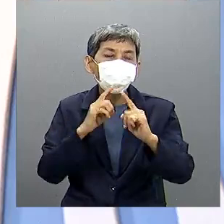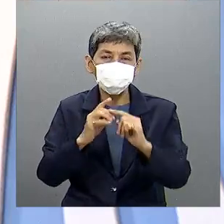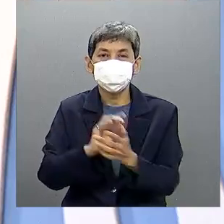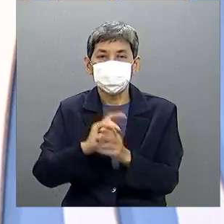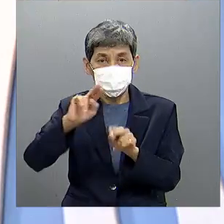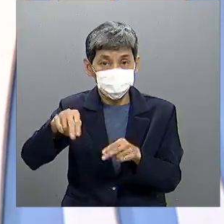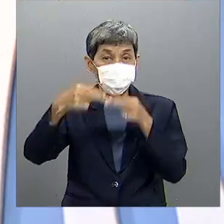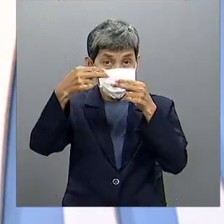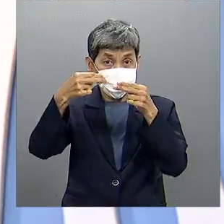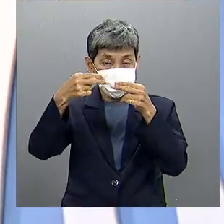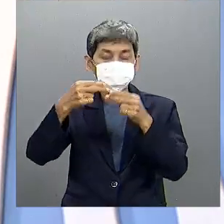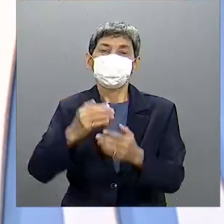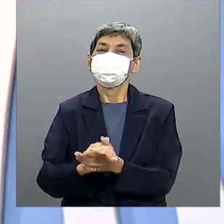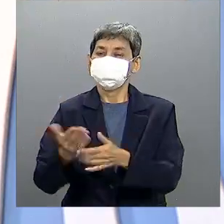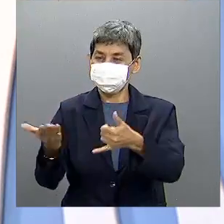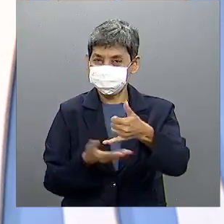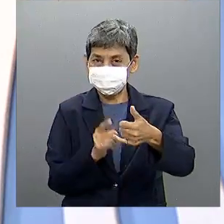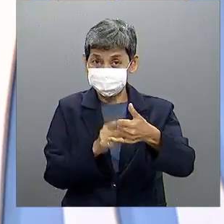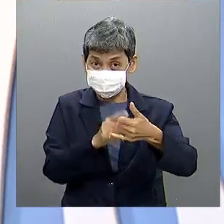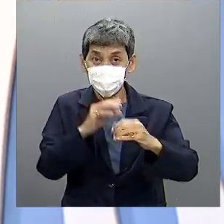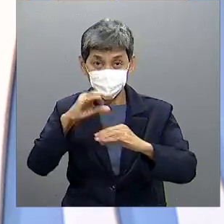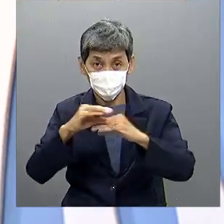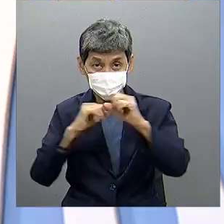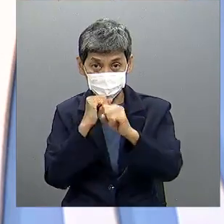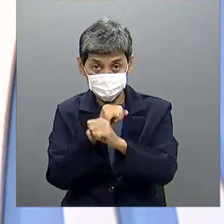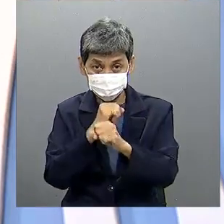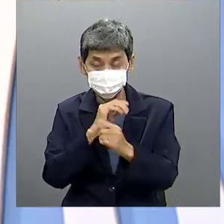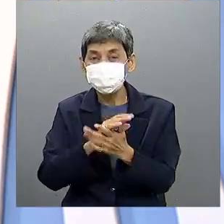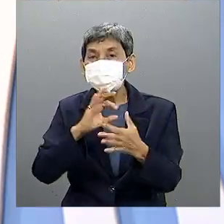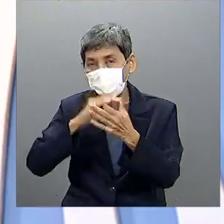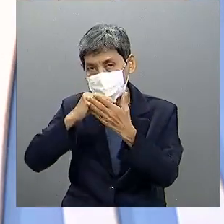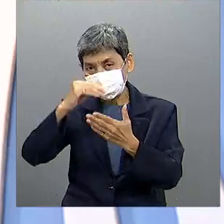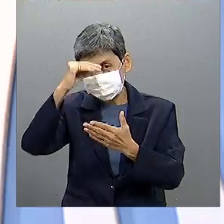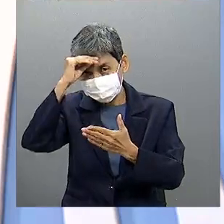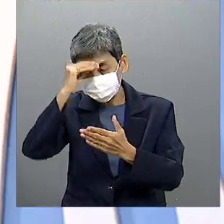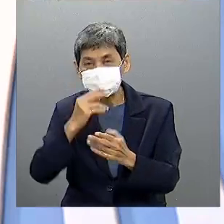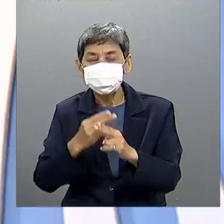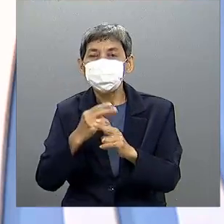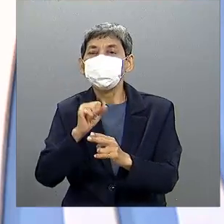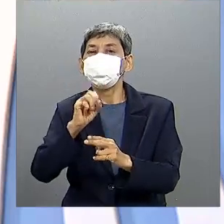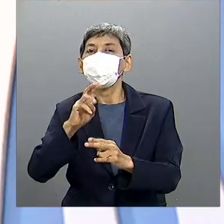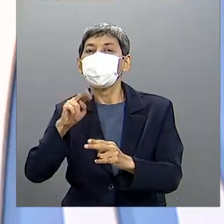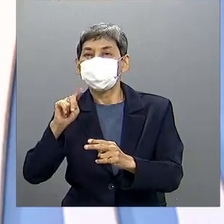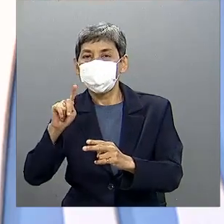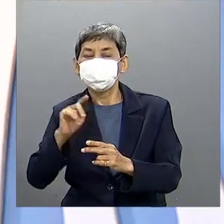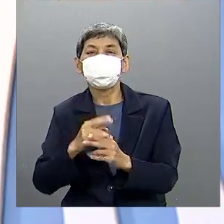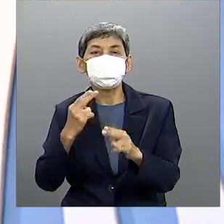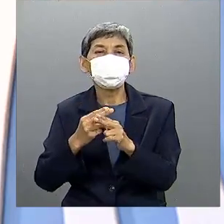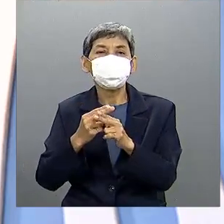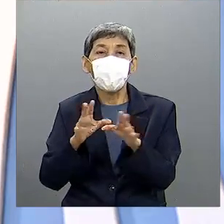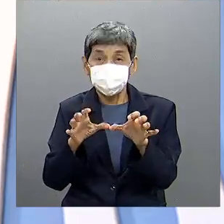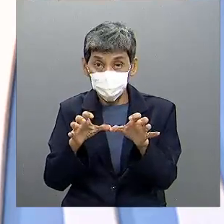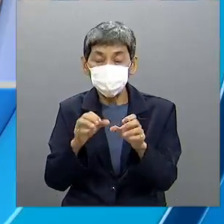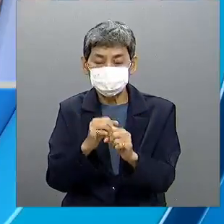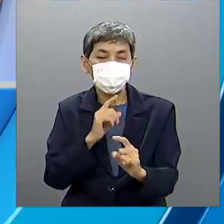ได้รับเกียรติจากโปรเจกต์แมเนเจอร์โครงการยังออนไลน์ค่ะโดยคุณสุวรรณาจำแนกวงคุณปูนะคะร่วมพูดคุยกับเราในประเด็นสังคมเช้